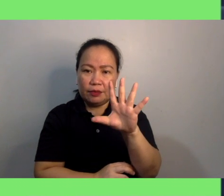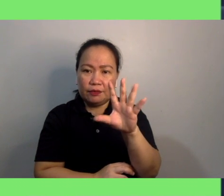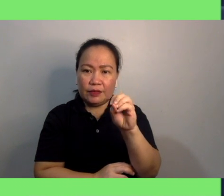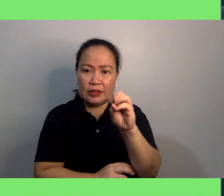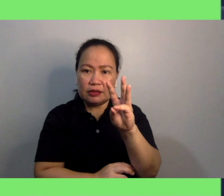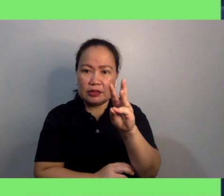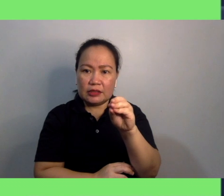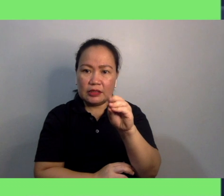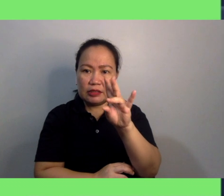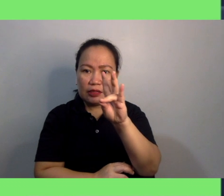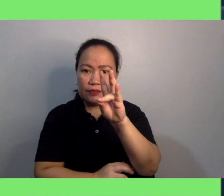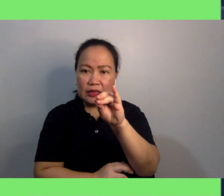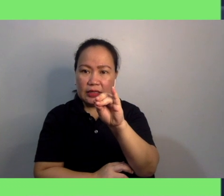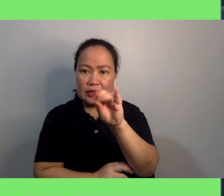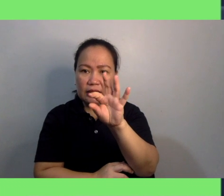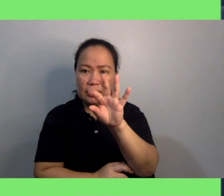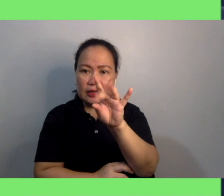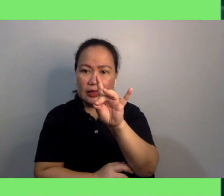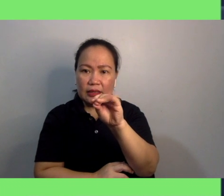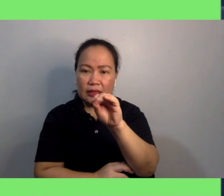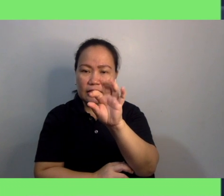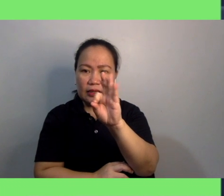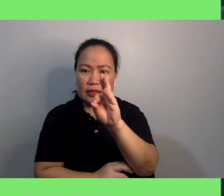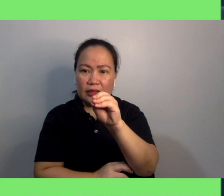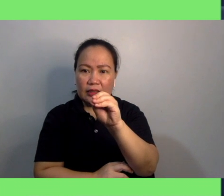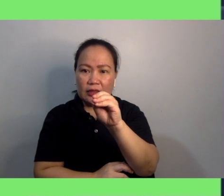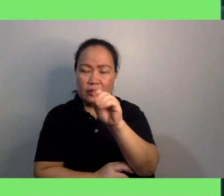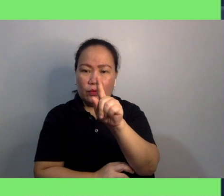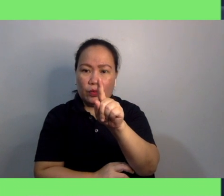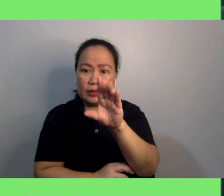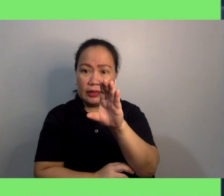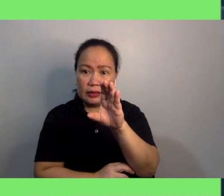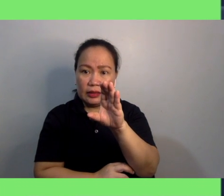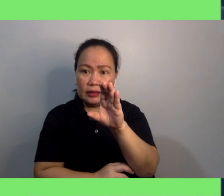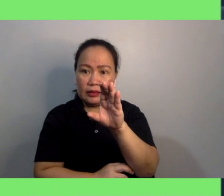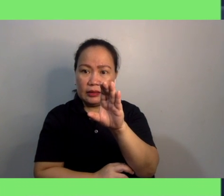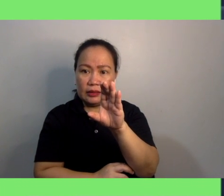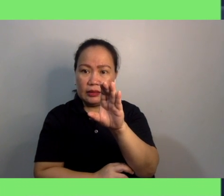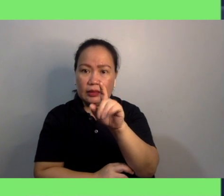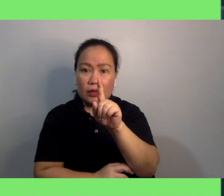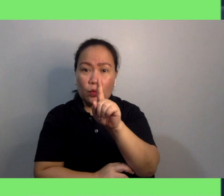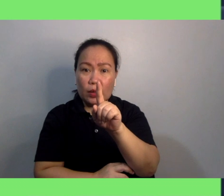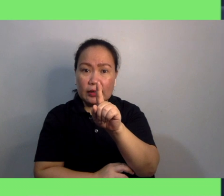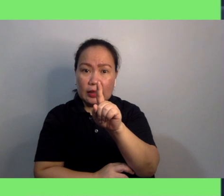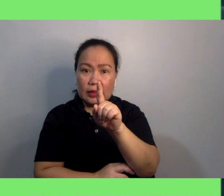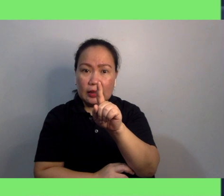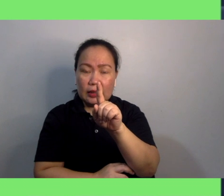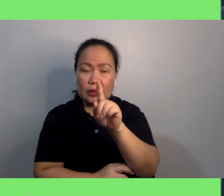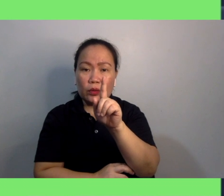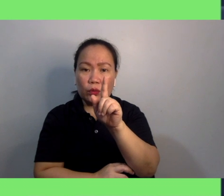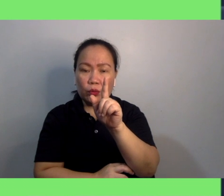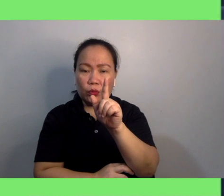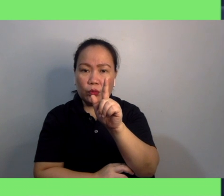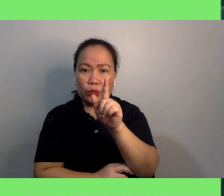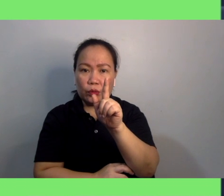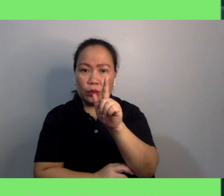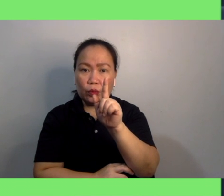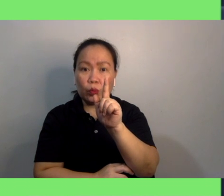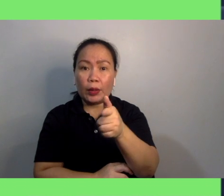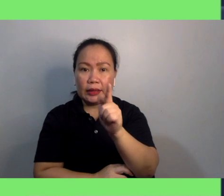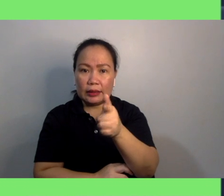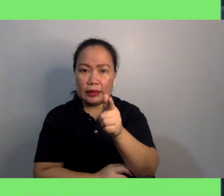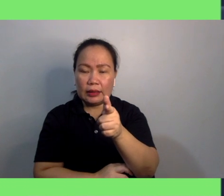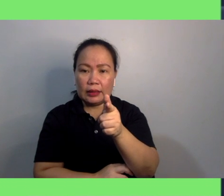50, 60, 70, 80, 90, 100, 110, 120,